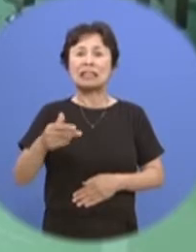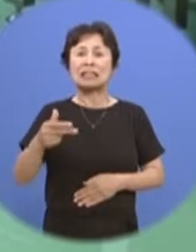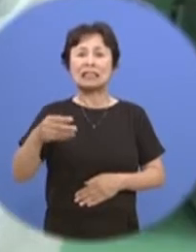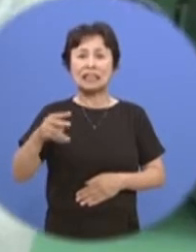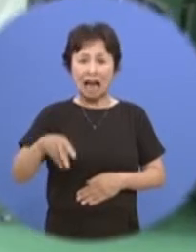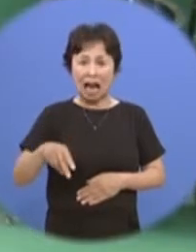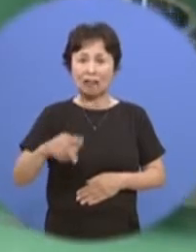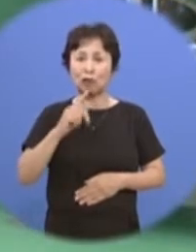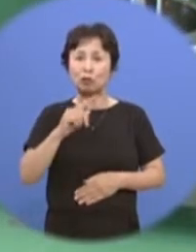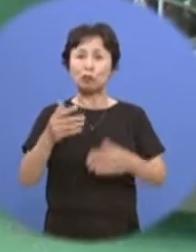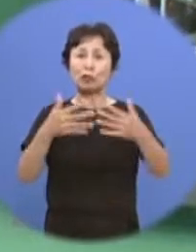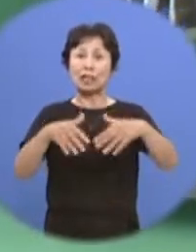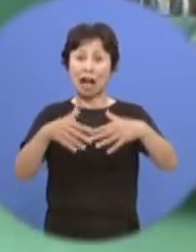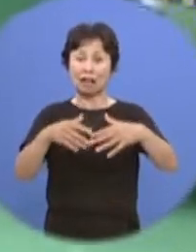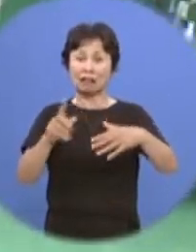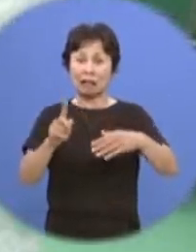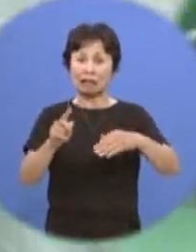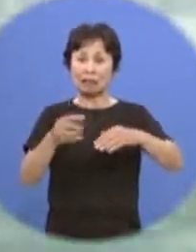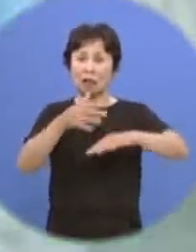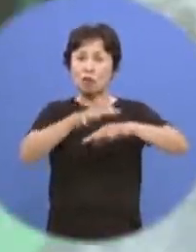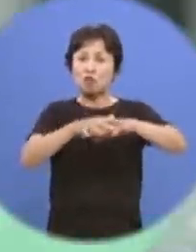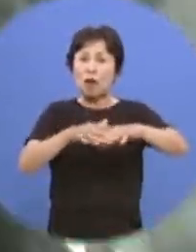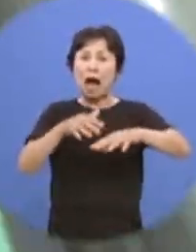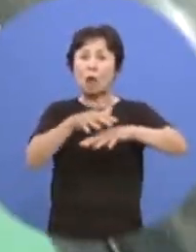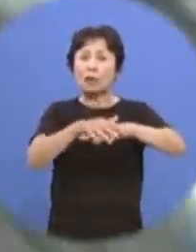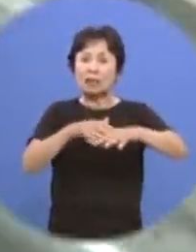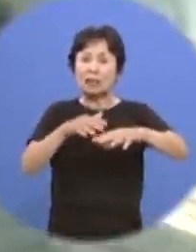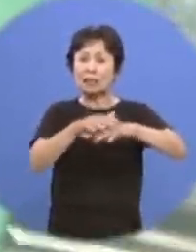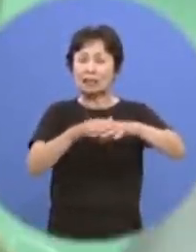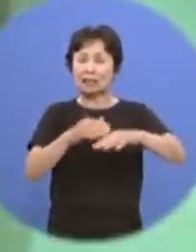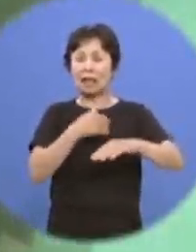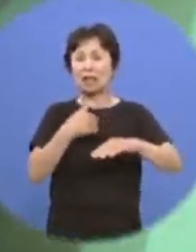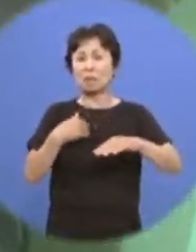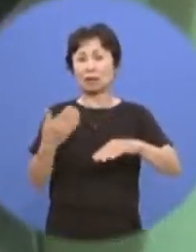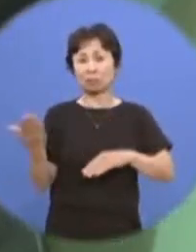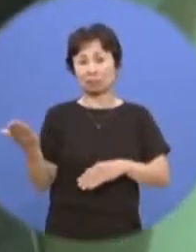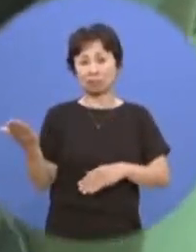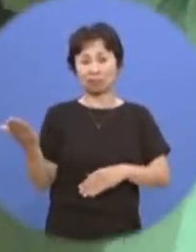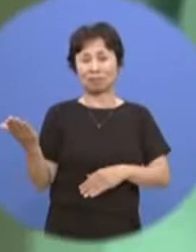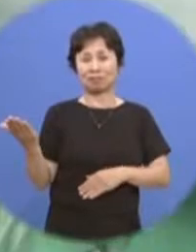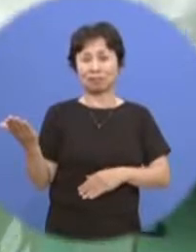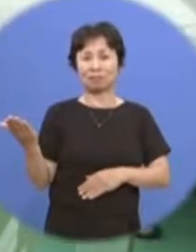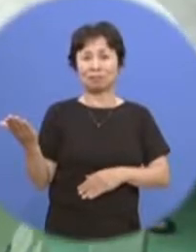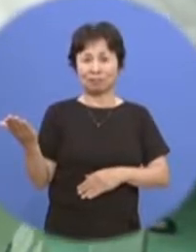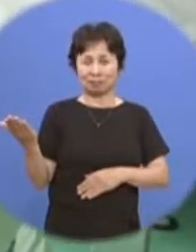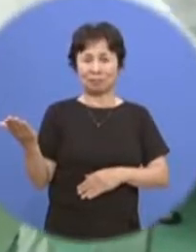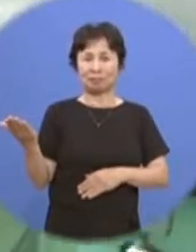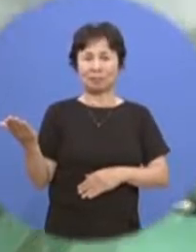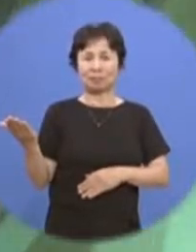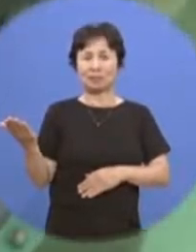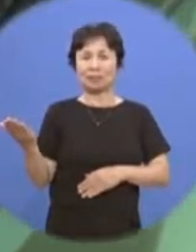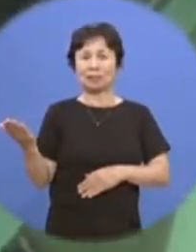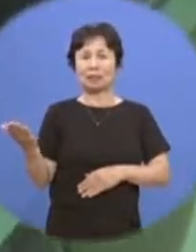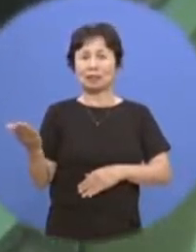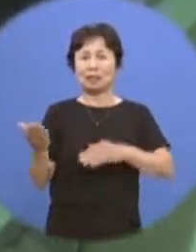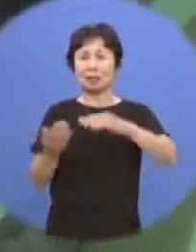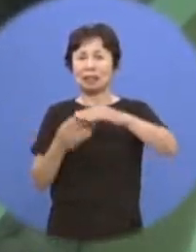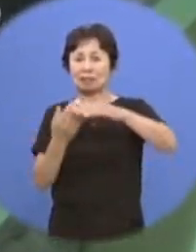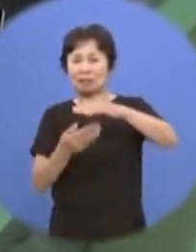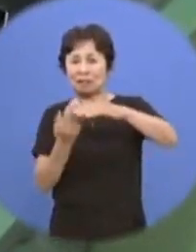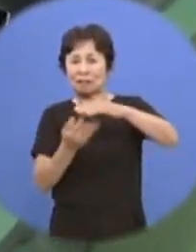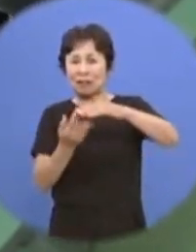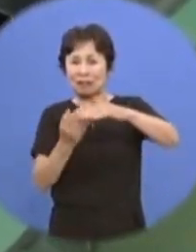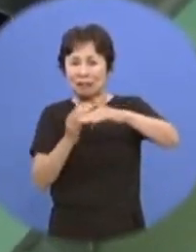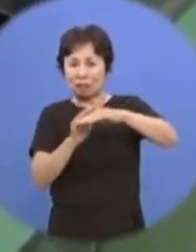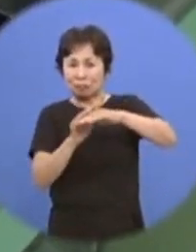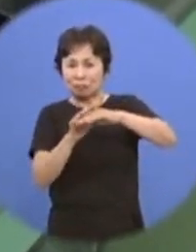。で、このようにここから食品素材を入れますと、中でブラシが高速で回りま